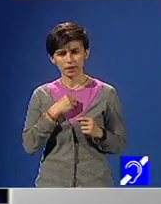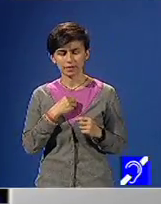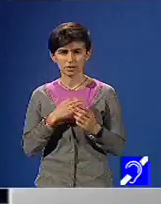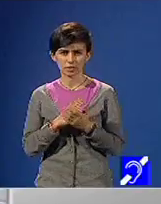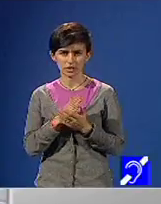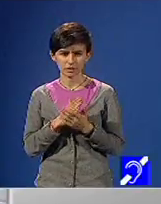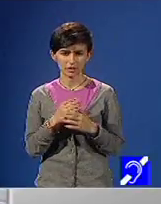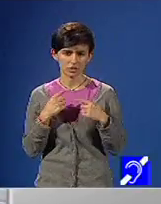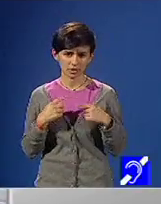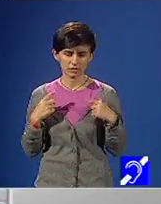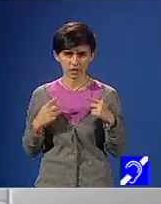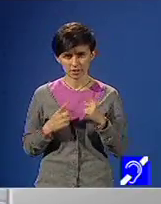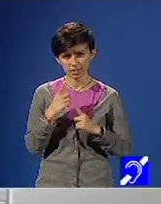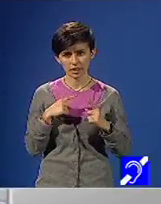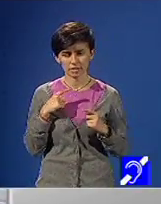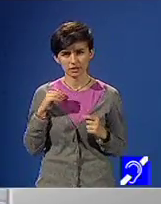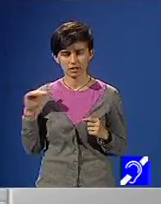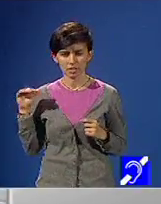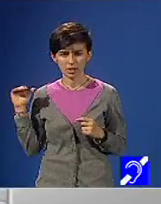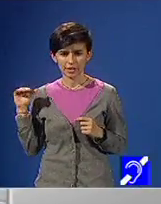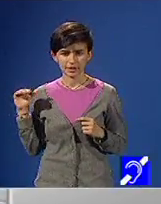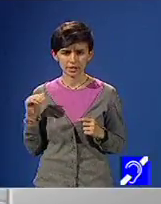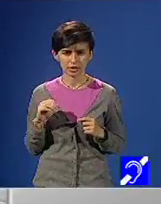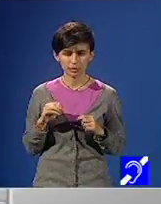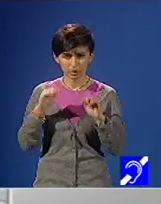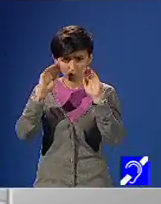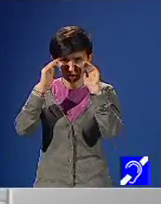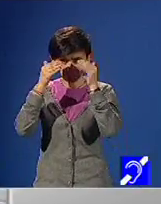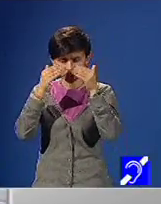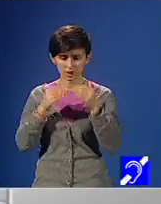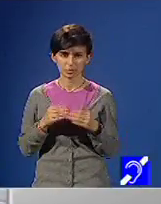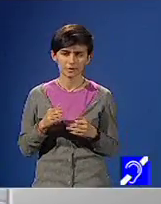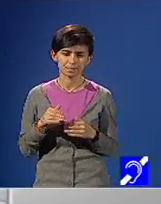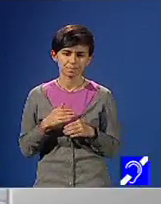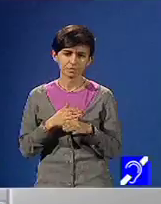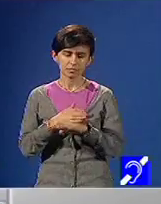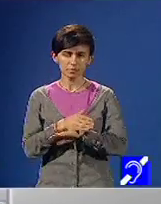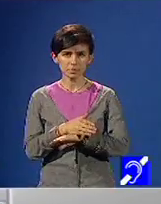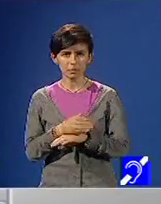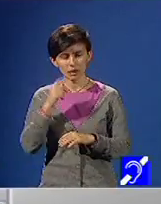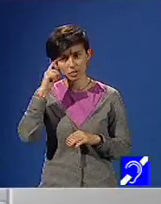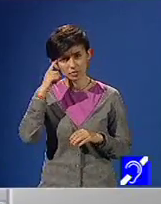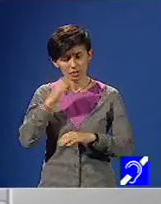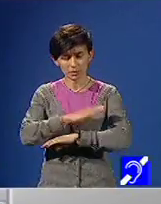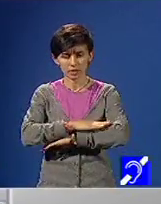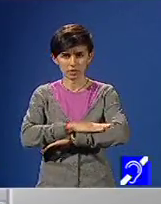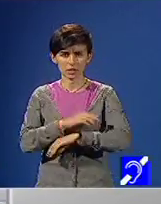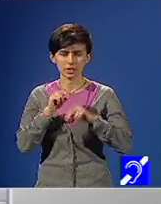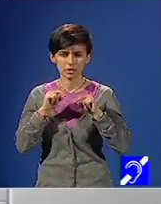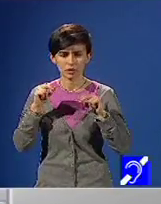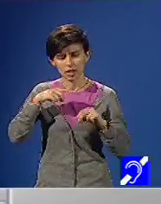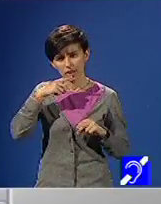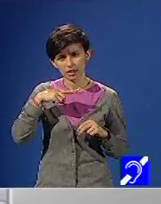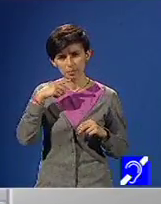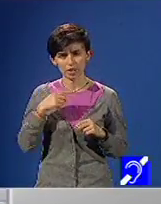În cazul în care sunt copii cu tulburări din spectru, beneficiază de intervenție cognitiv-comportamentală, de educarea limbajului.